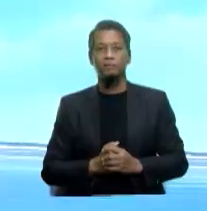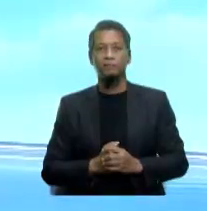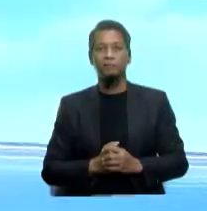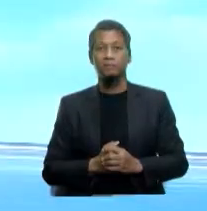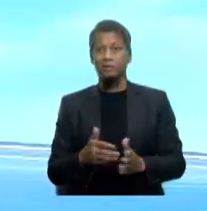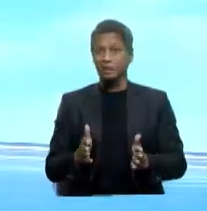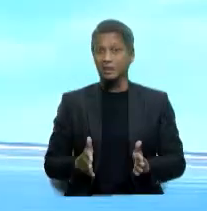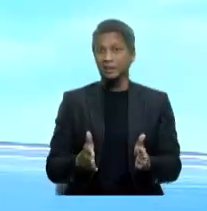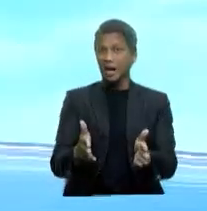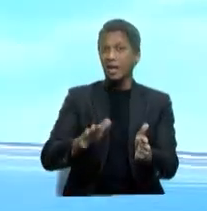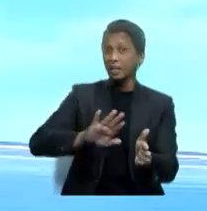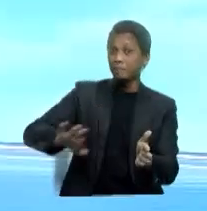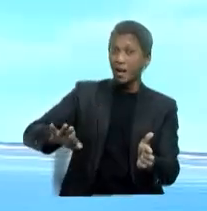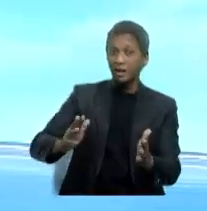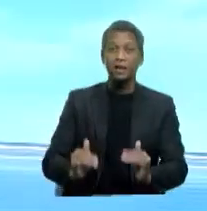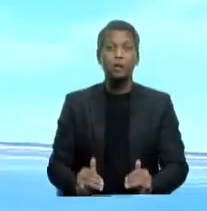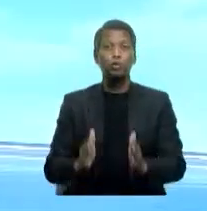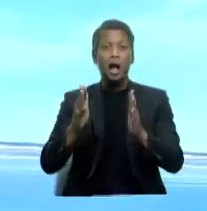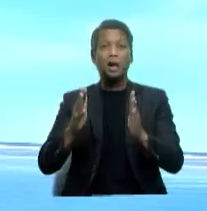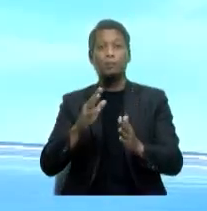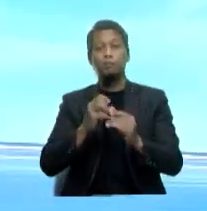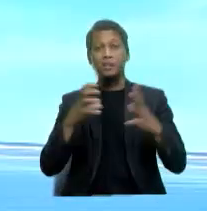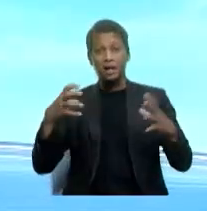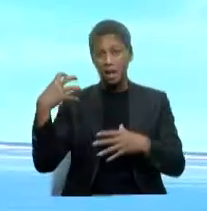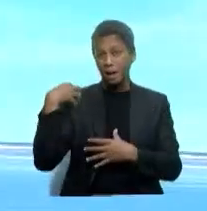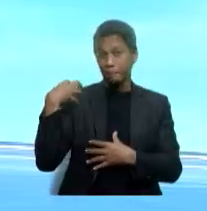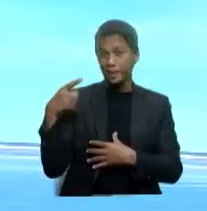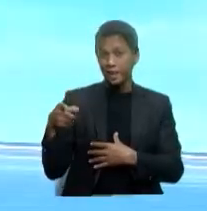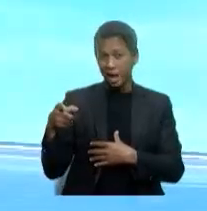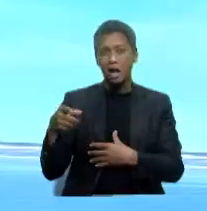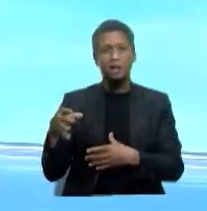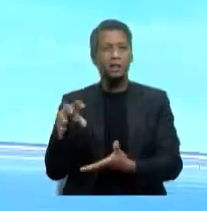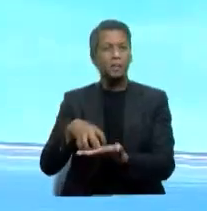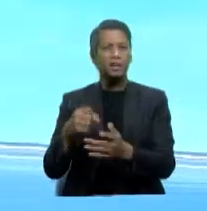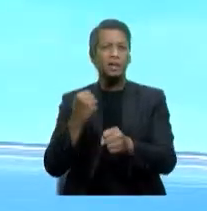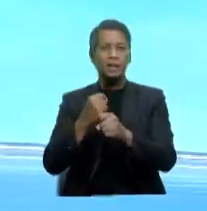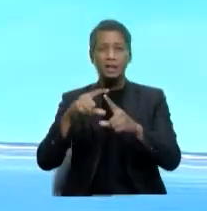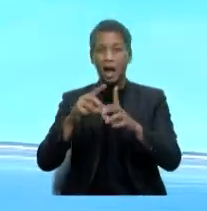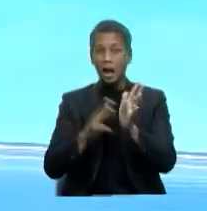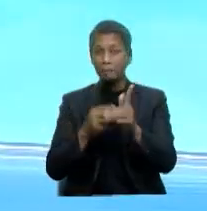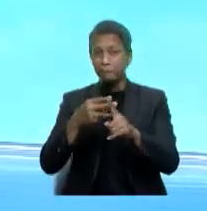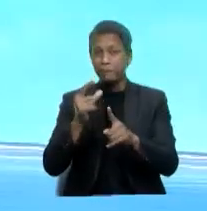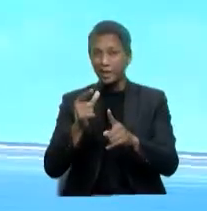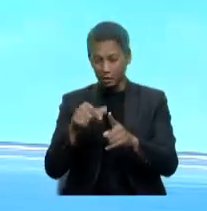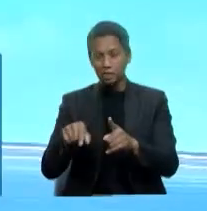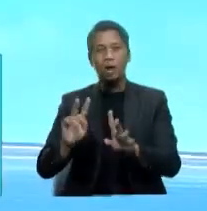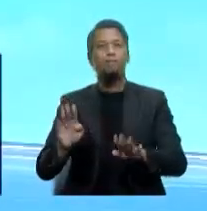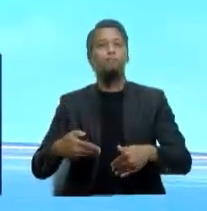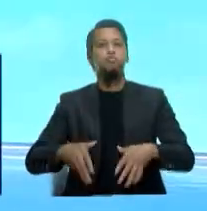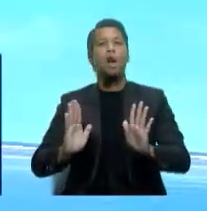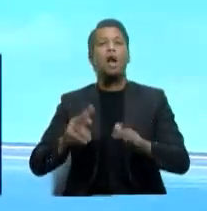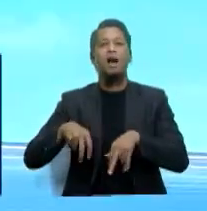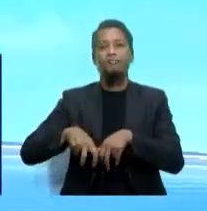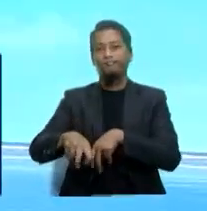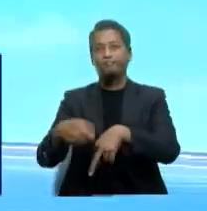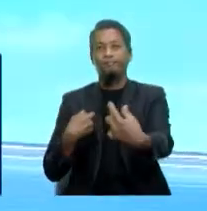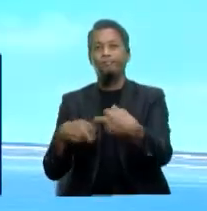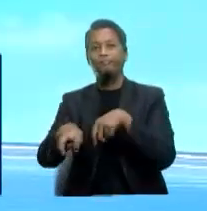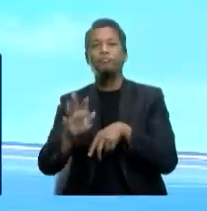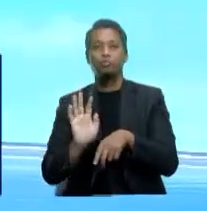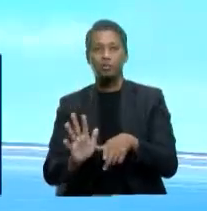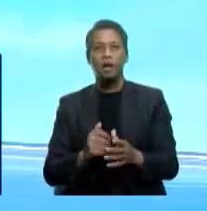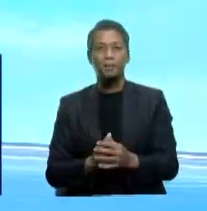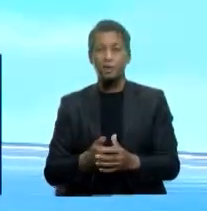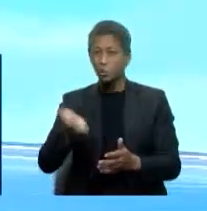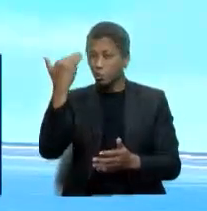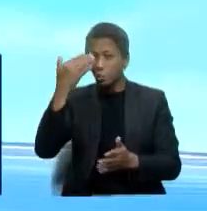Trotoar di depan kantor Kedutaan Besar Amerika Serikat di kawasan Gambir, Jakarta Pusat dibuka kembali untuk pejalan kaki. Sebelumnya akses trotoar di kawasan tersebut